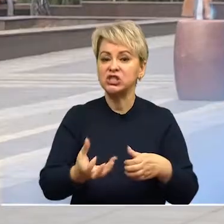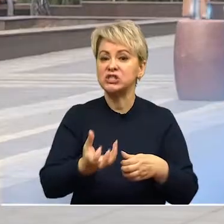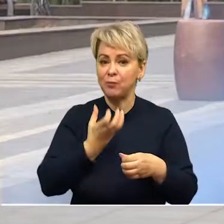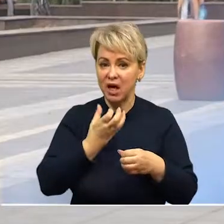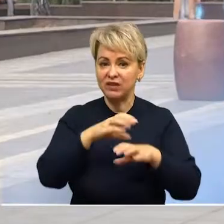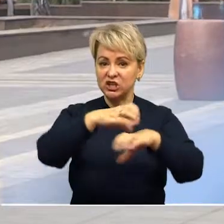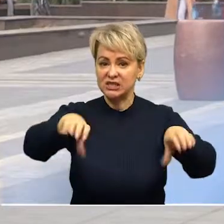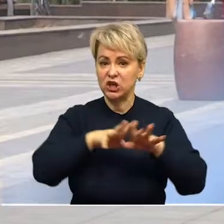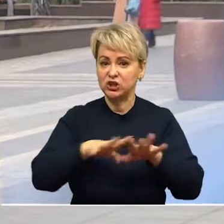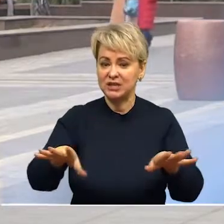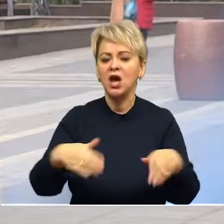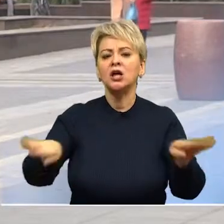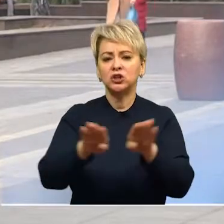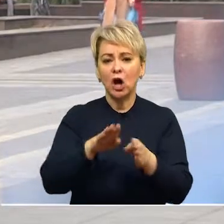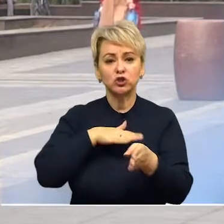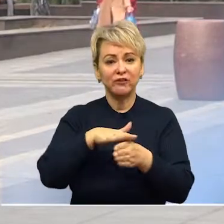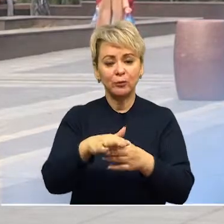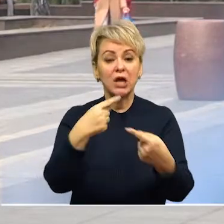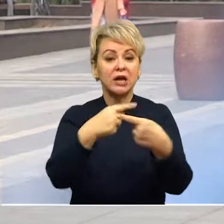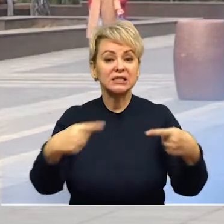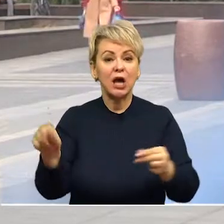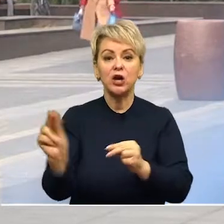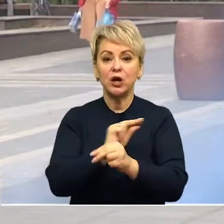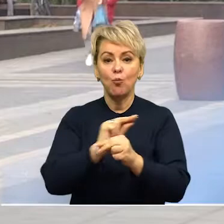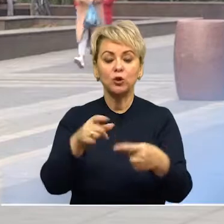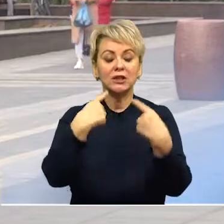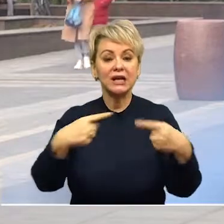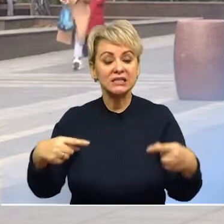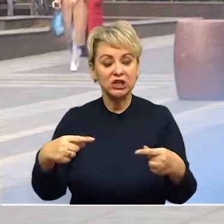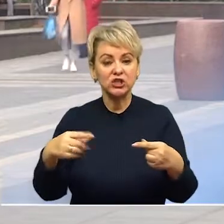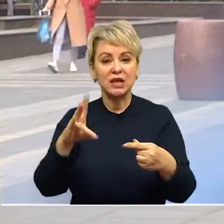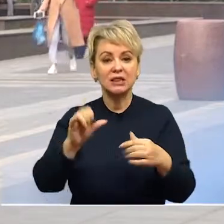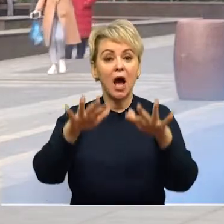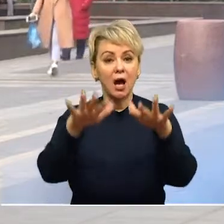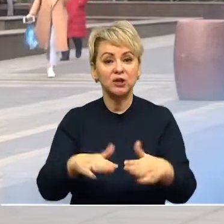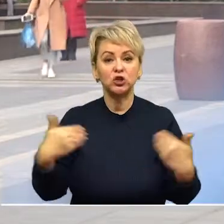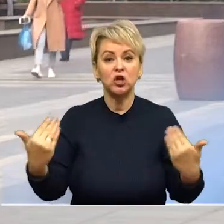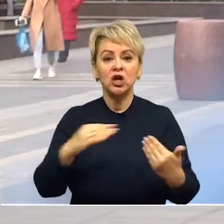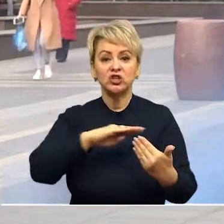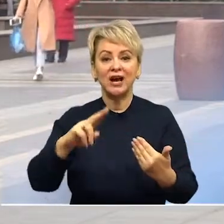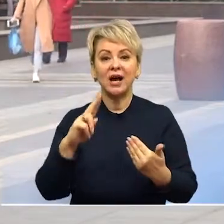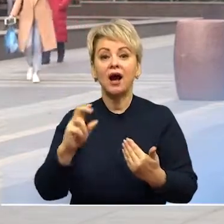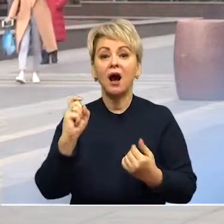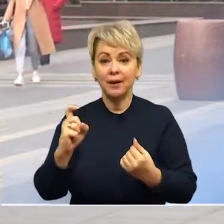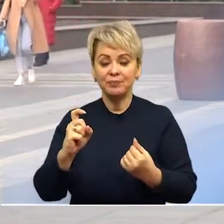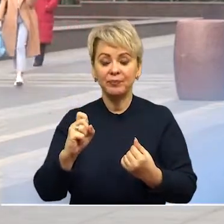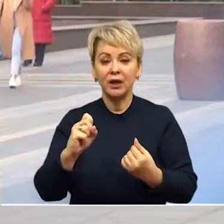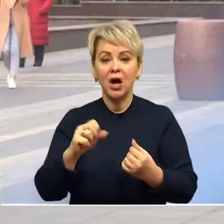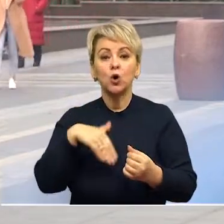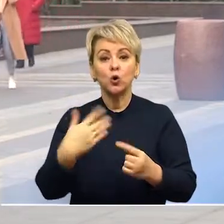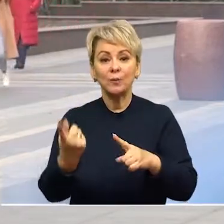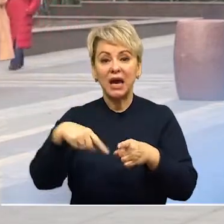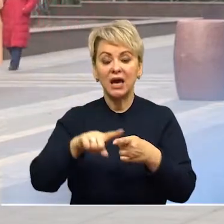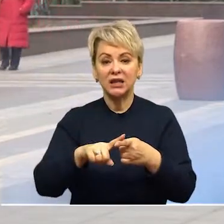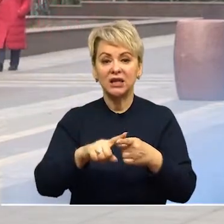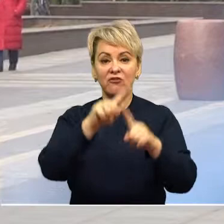тепловых сетей. Также выполнен разнообразный ремонт, различный ремонт на объектах жилищно-коммунального хозяйства. Кроме